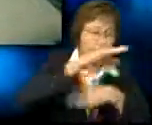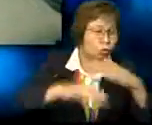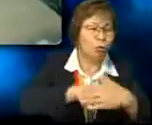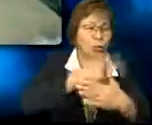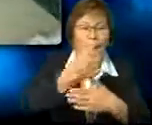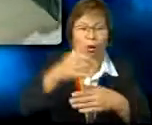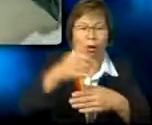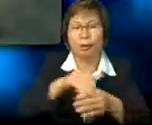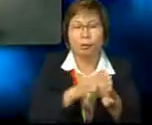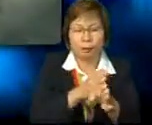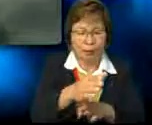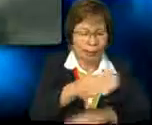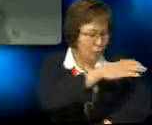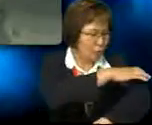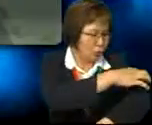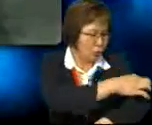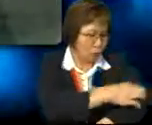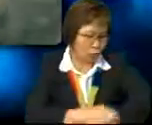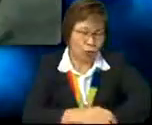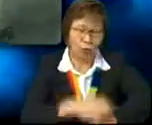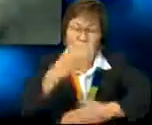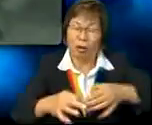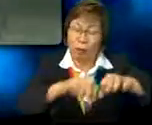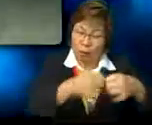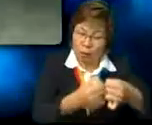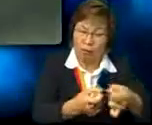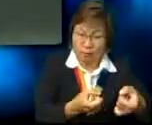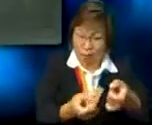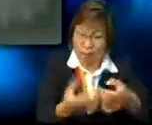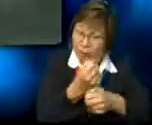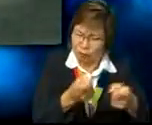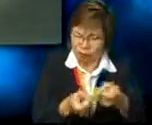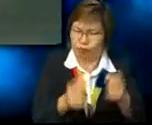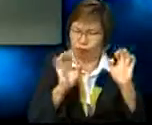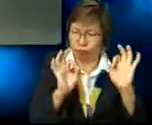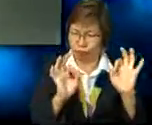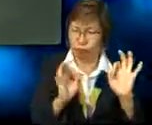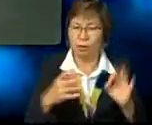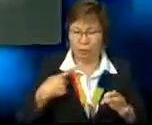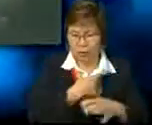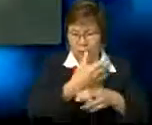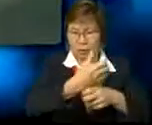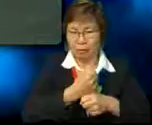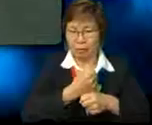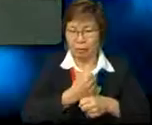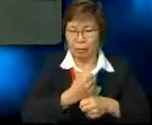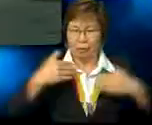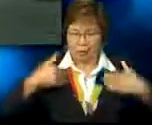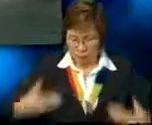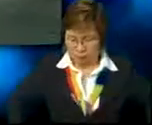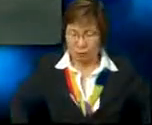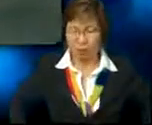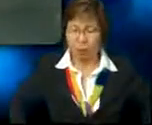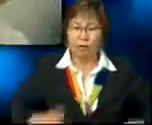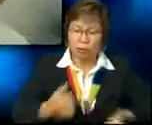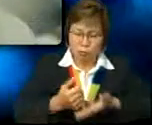dalam bidang ortopedik. Dan kalau ada pematahan yang dapat dikendalikan, jadi kita dapat ambil anggota tu,